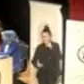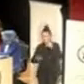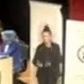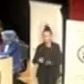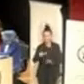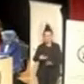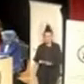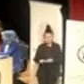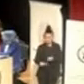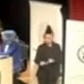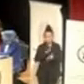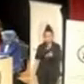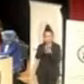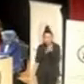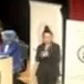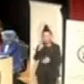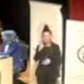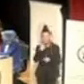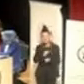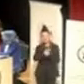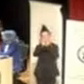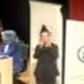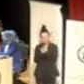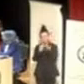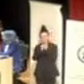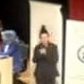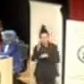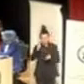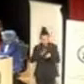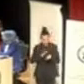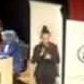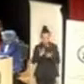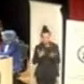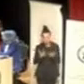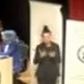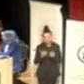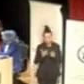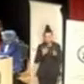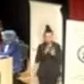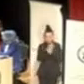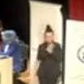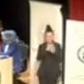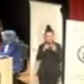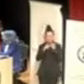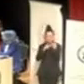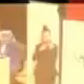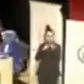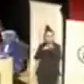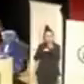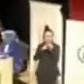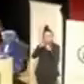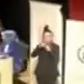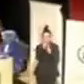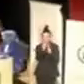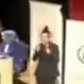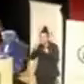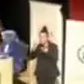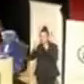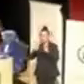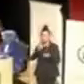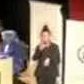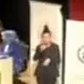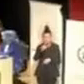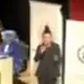Ve işaret diline çeviri yaparken soyut kavram içermeyen kavramlarla başlamak gerekir. Çünkü eş zamanlı